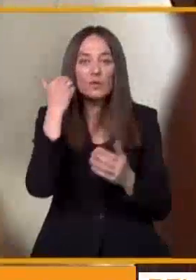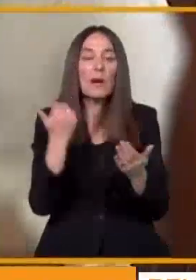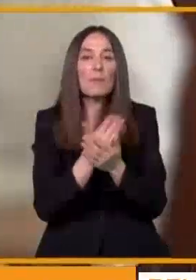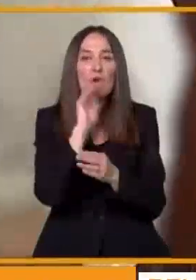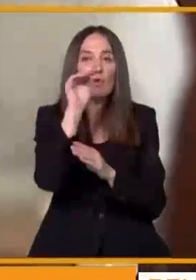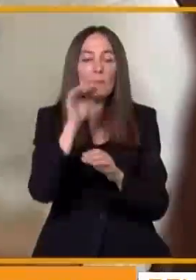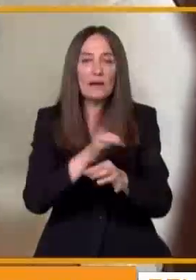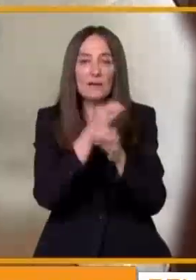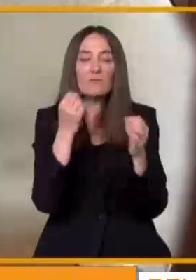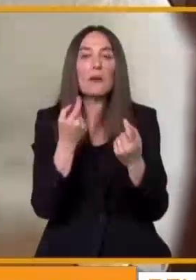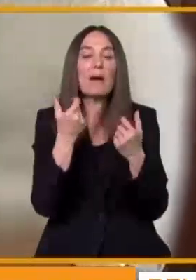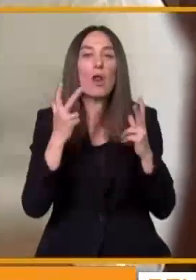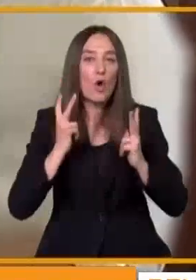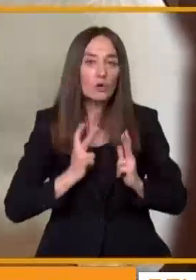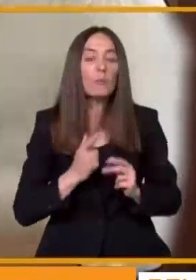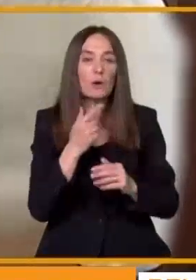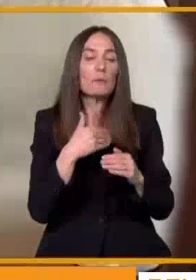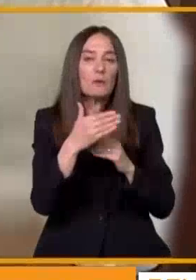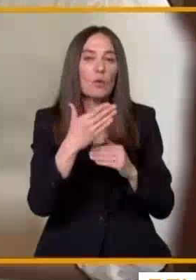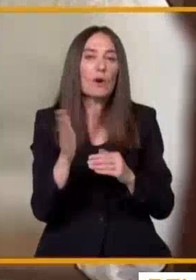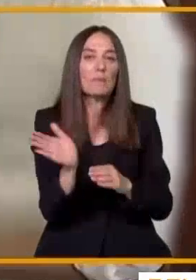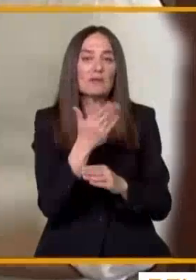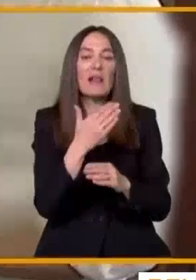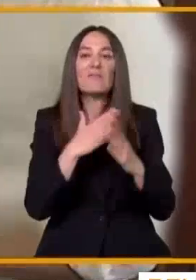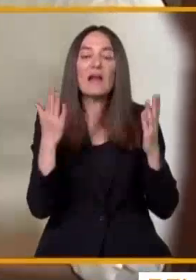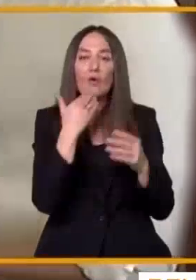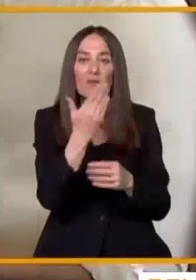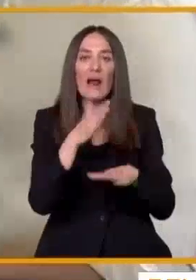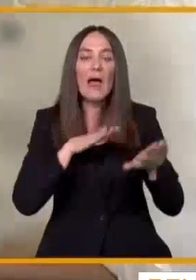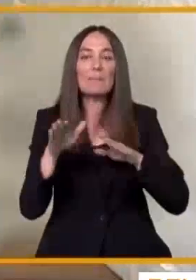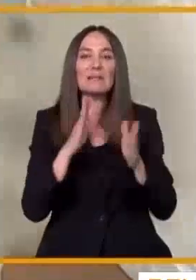javnosti. Neka se malo odmori pa guramo dalje. Veliko hvala, ministar Mali